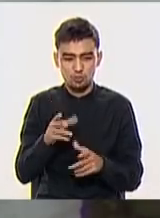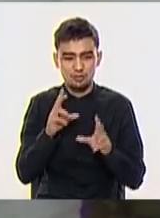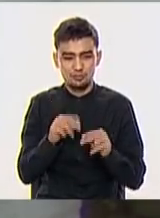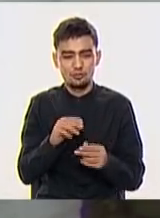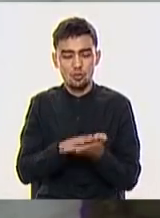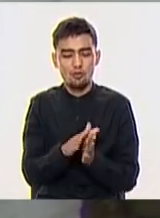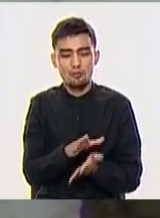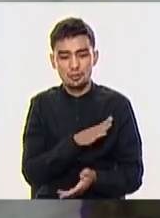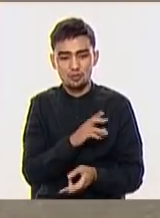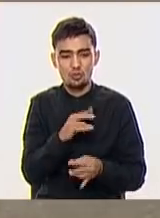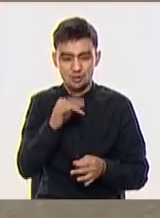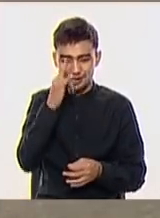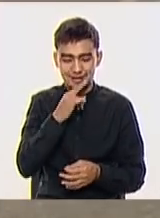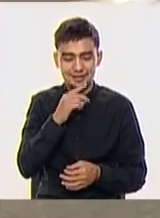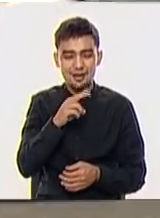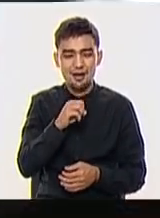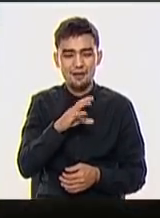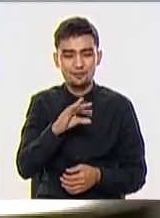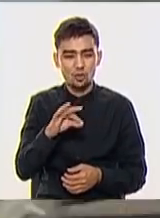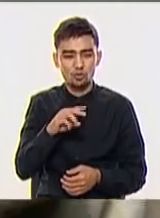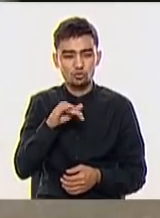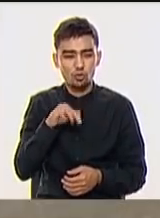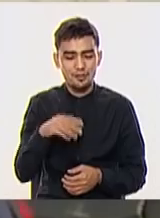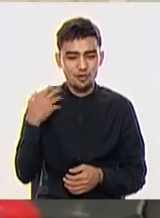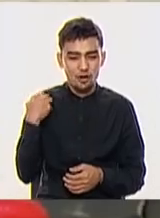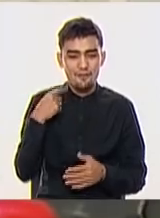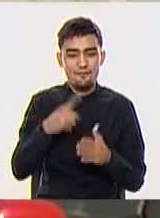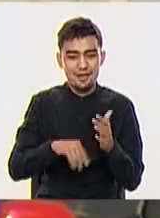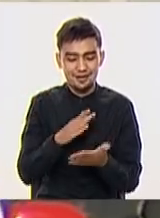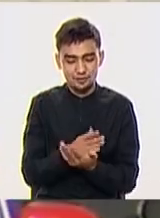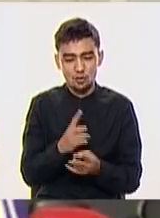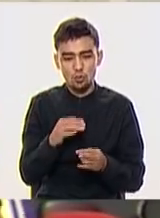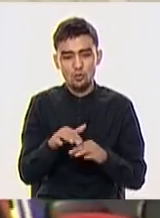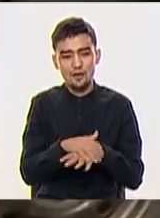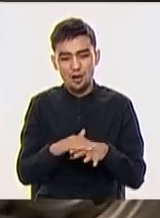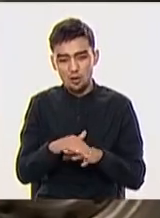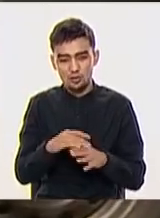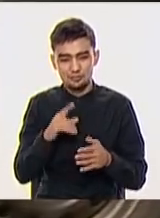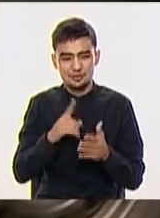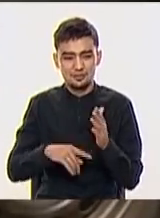отырып алған. Бұған Қазавтожолдың басшысы сенгенімен қарапайым халық күдікпен қарайды.